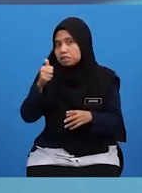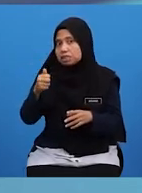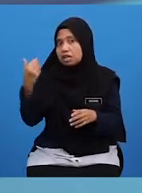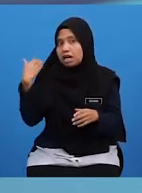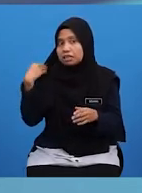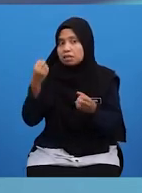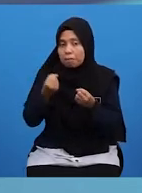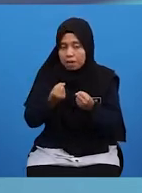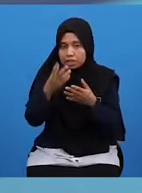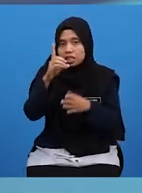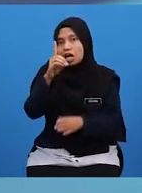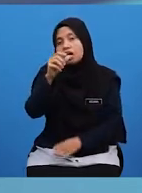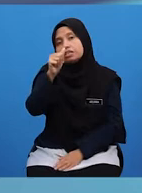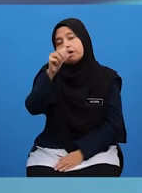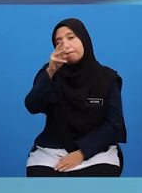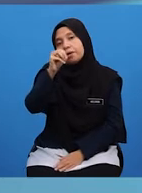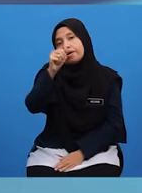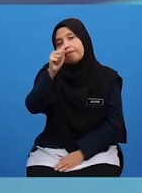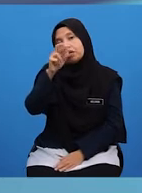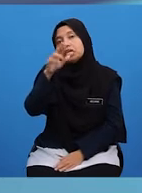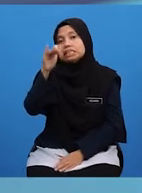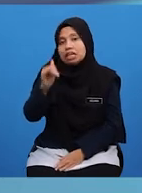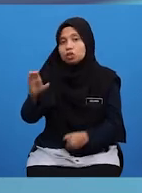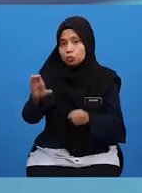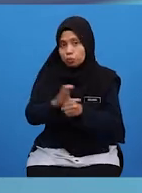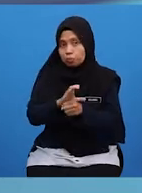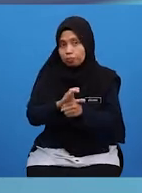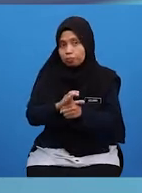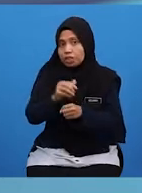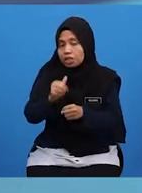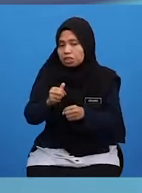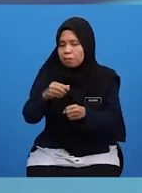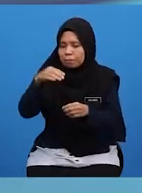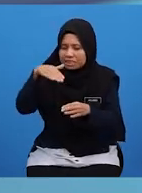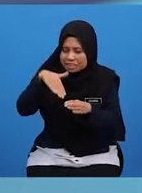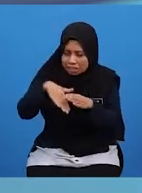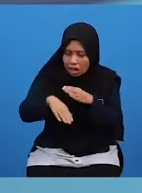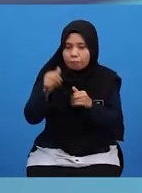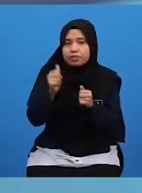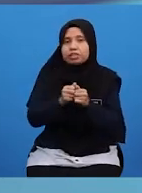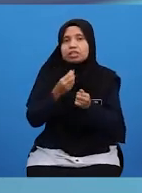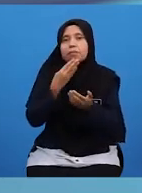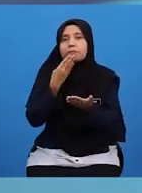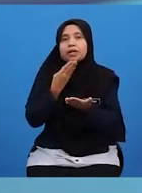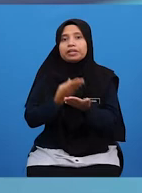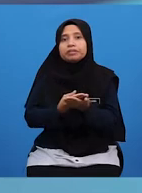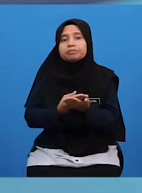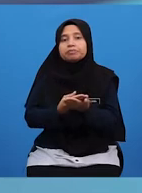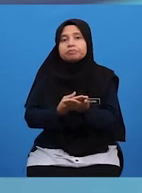mengandungi kandungan damar yang mencukupi. Ia meresap dengan baik sehingga ke belakang permukaan